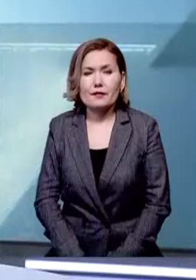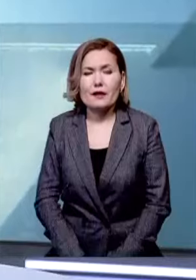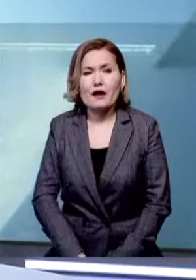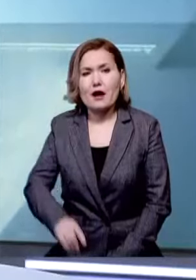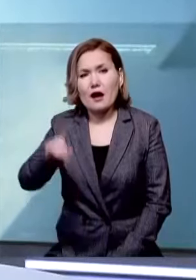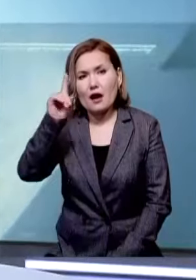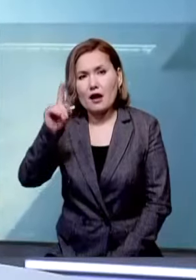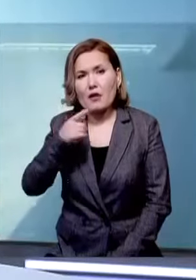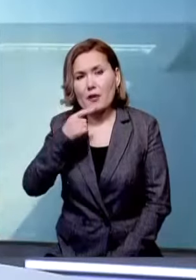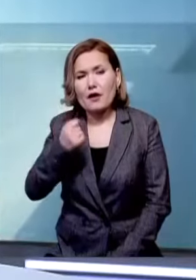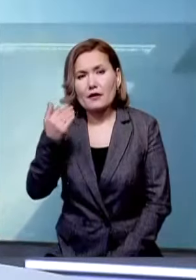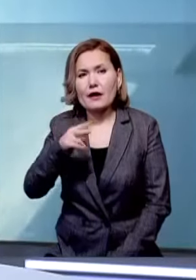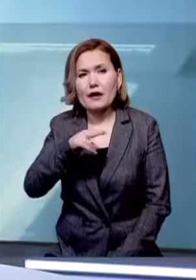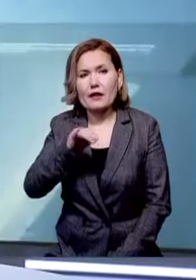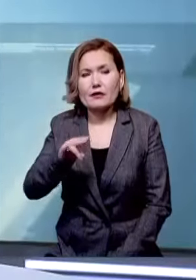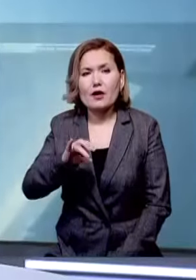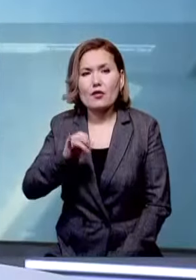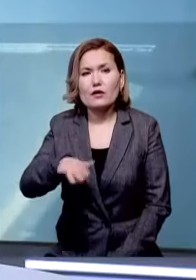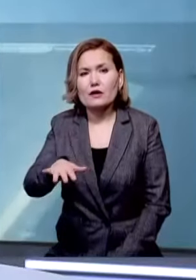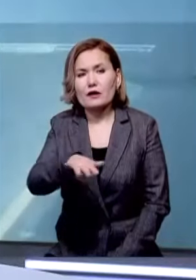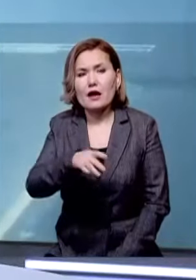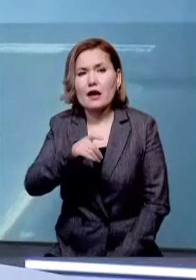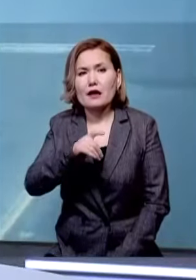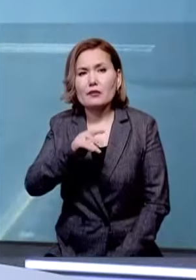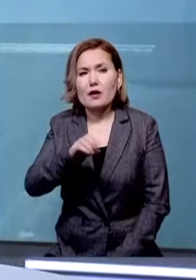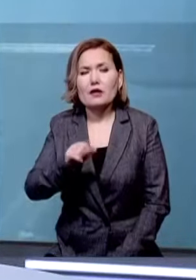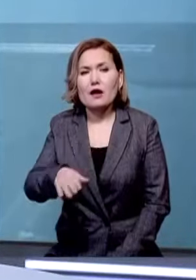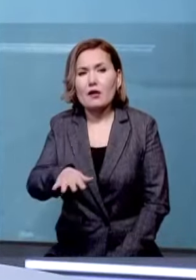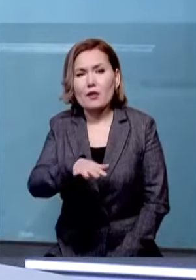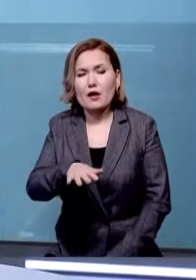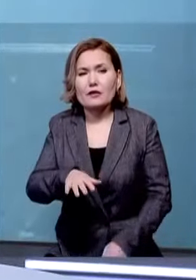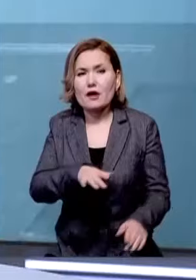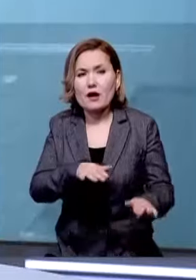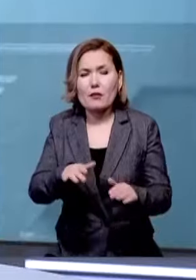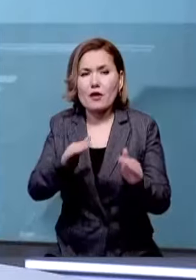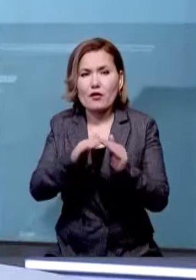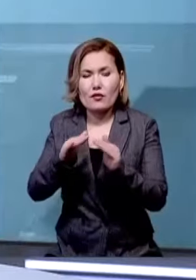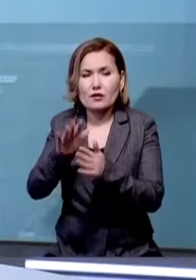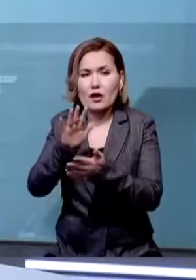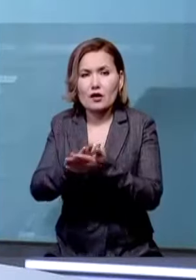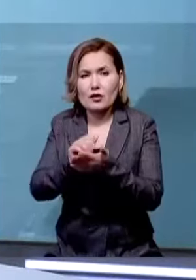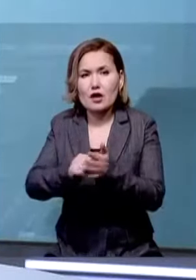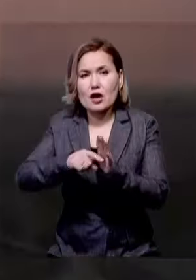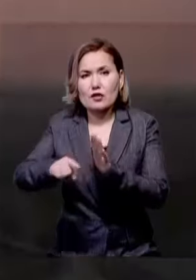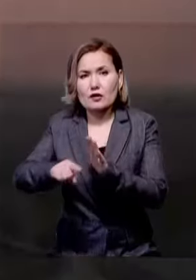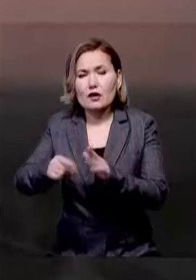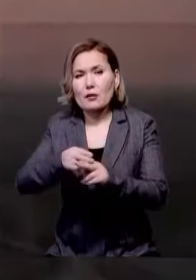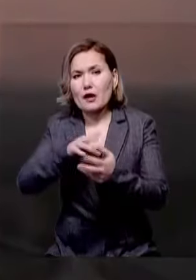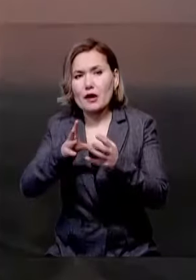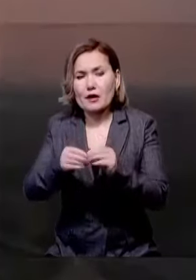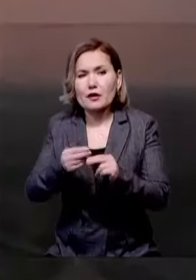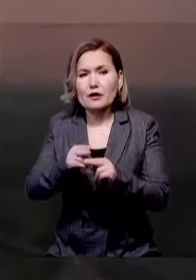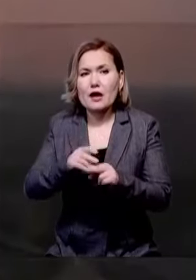Ал Израиль әскері Ливанның оңтүстігіндегі Хизболла қозғалысының бірқатар нысанына зымырандармен соққы берді. Соның